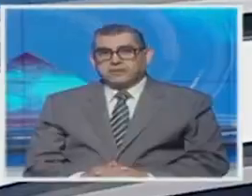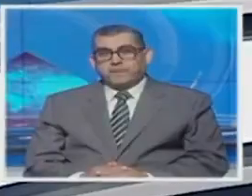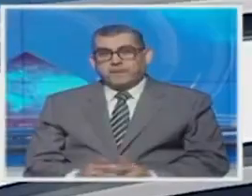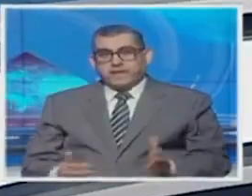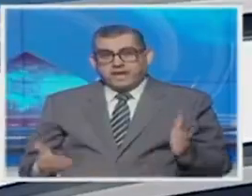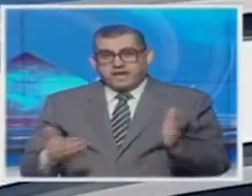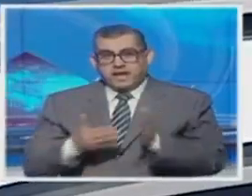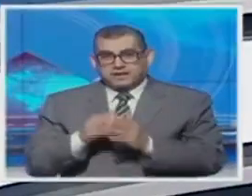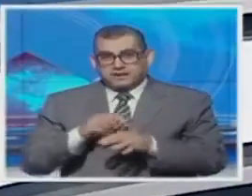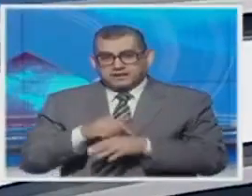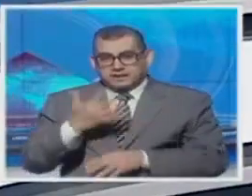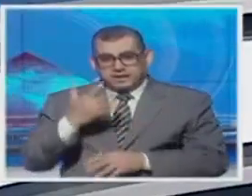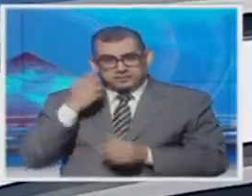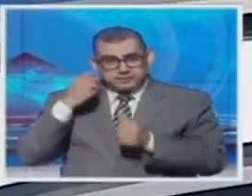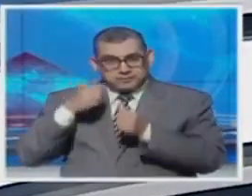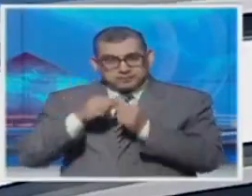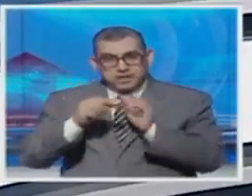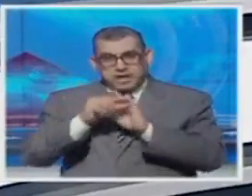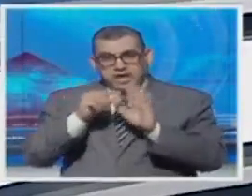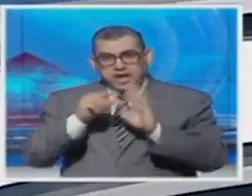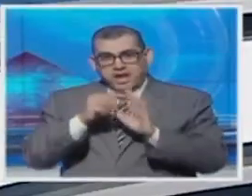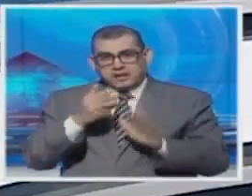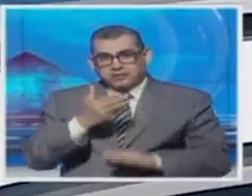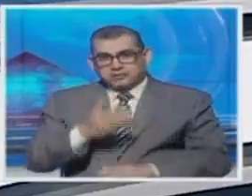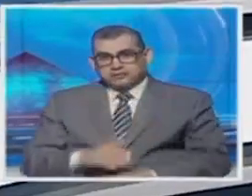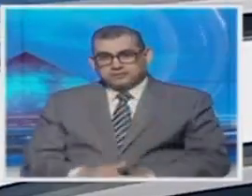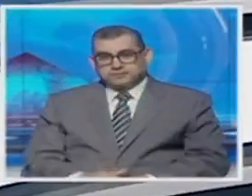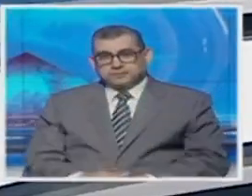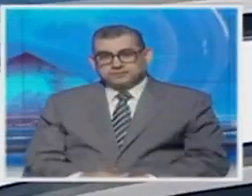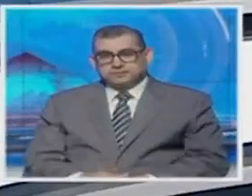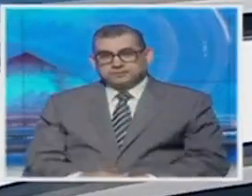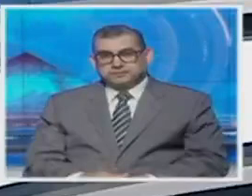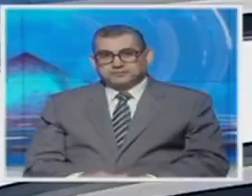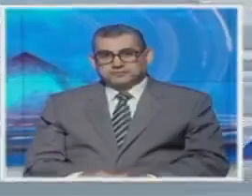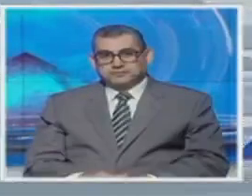نهاية الخامسة وهذا تذكير بأهم عناوينها.